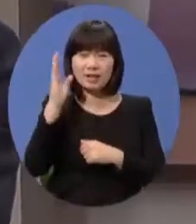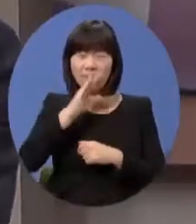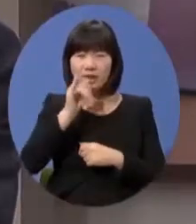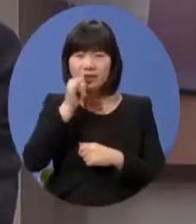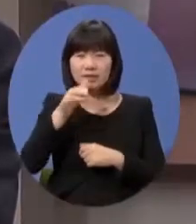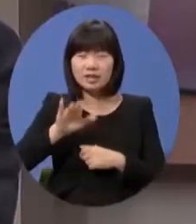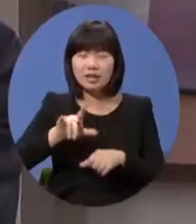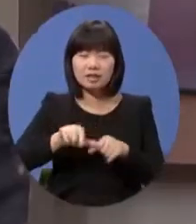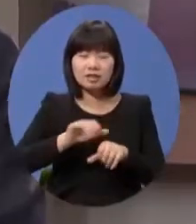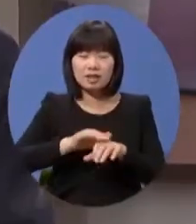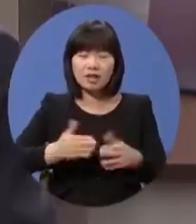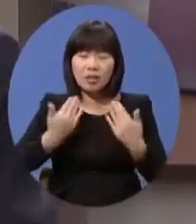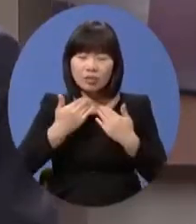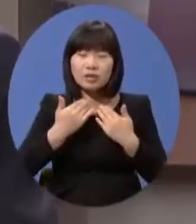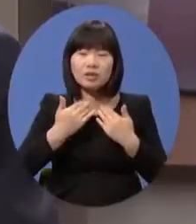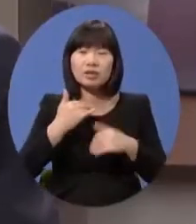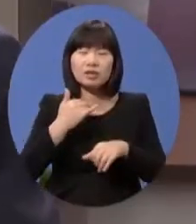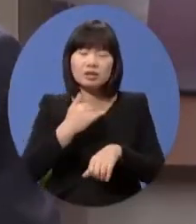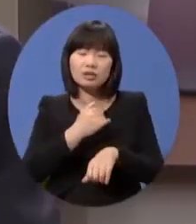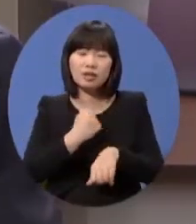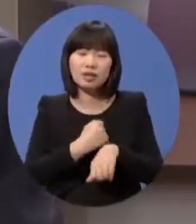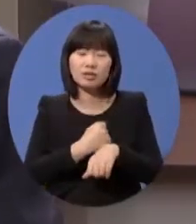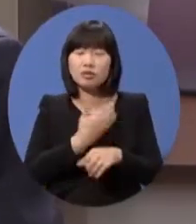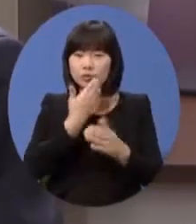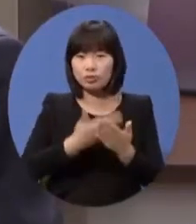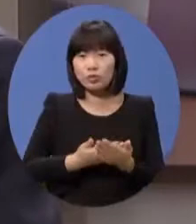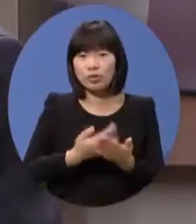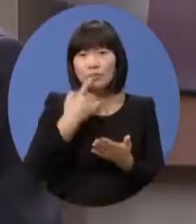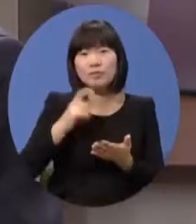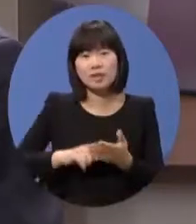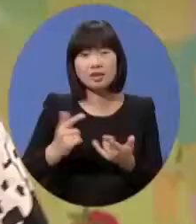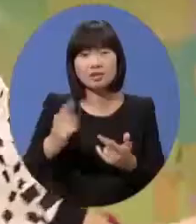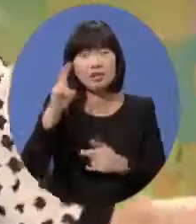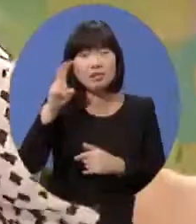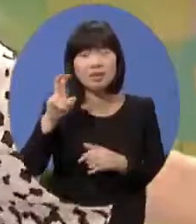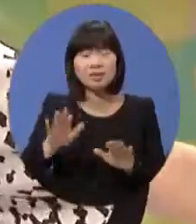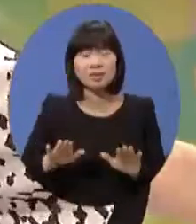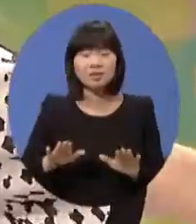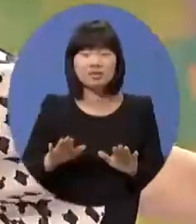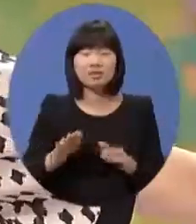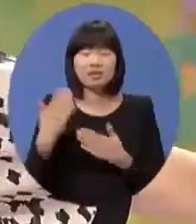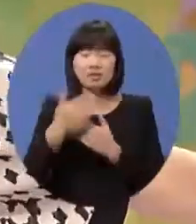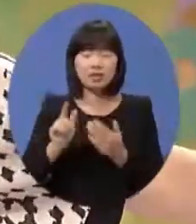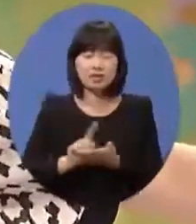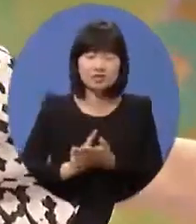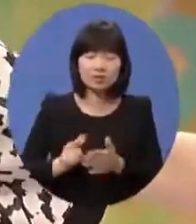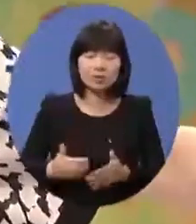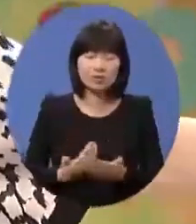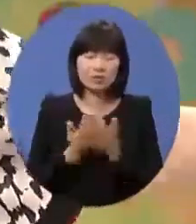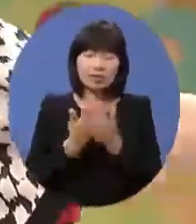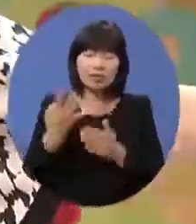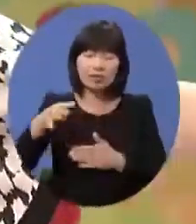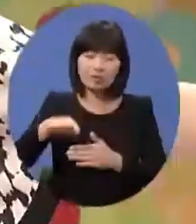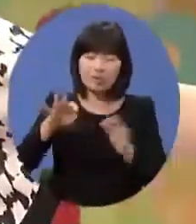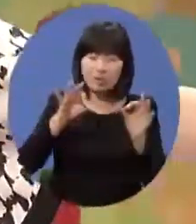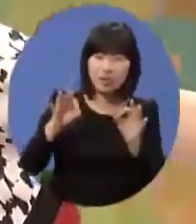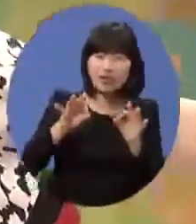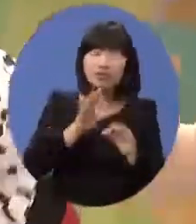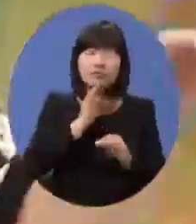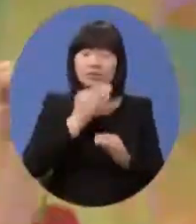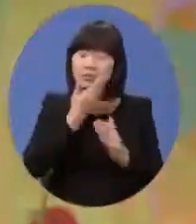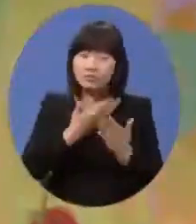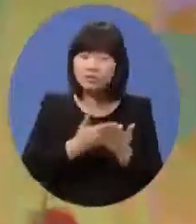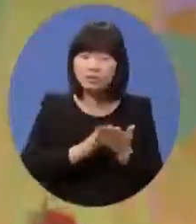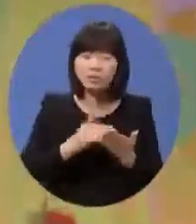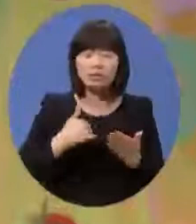잘 넘기지 않으면 안 됩니다. 그렇군요. 쉽지 않죠. 저기 지금 이 체중 발달표가 그렇게 중요한 겁니다, 여러분.